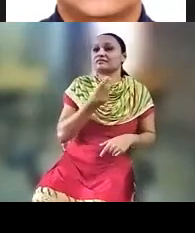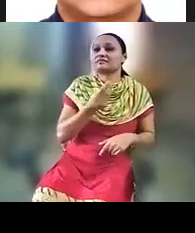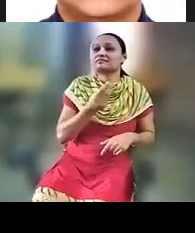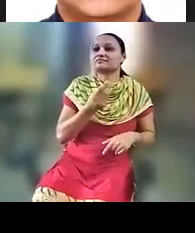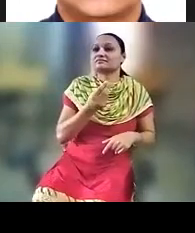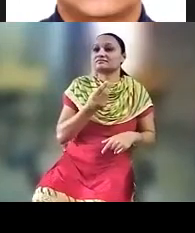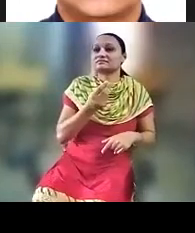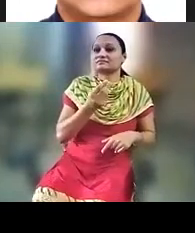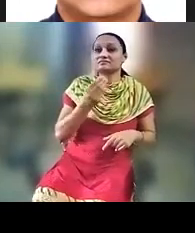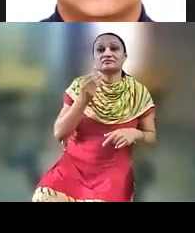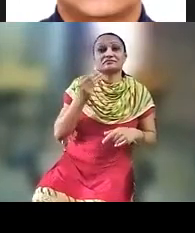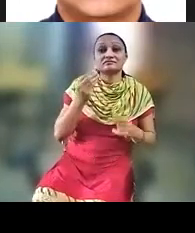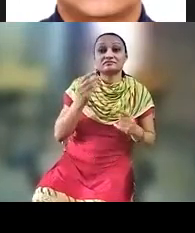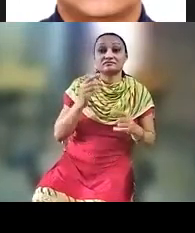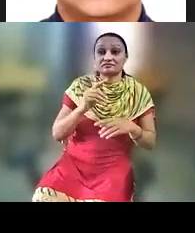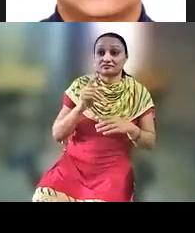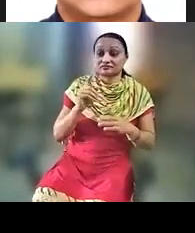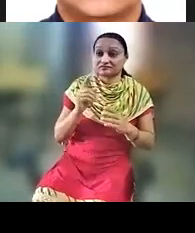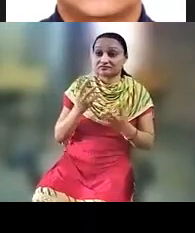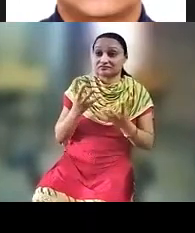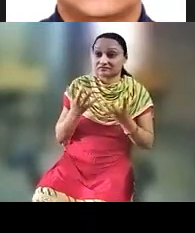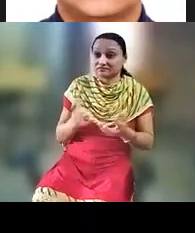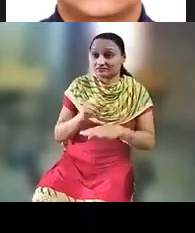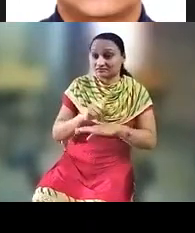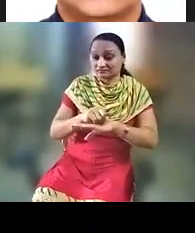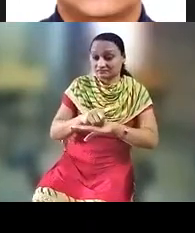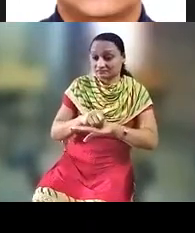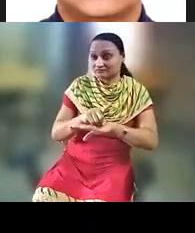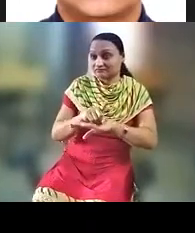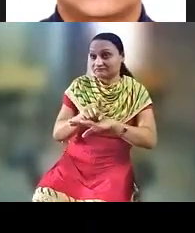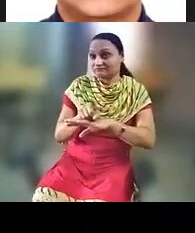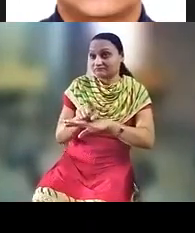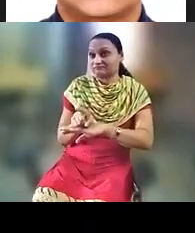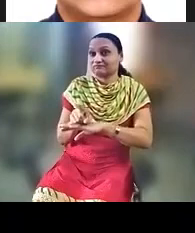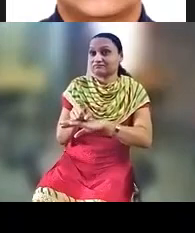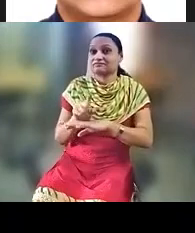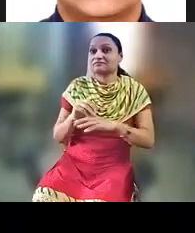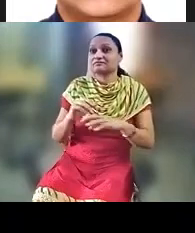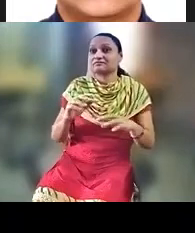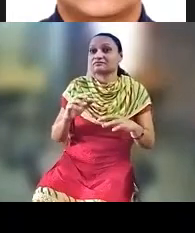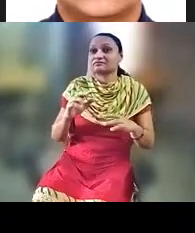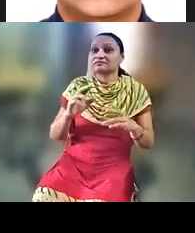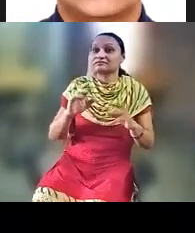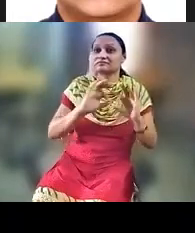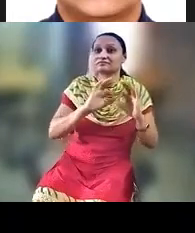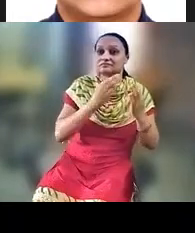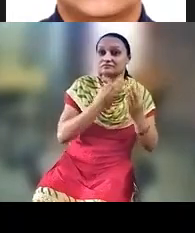ओवरवेट हो गए वो सारे। Then we look at family and community factors.